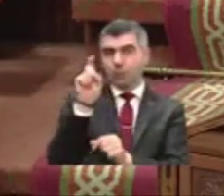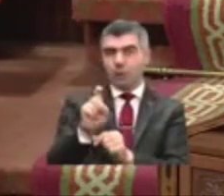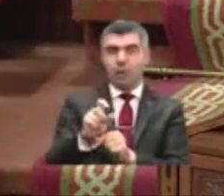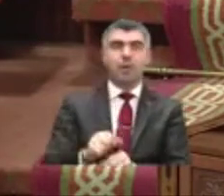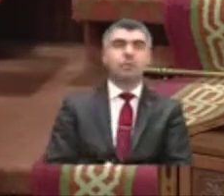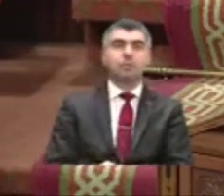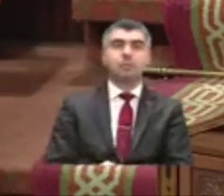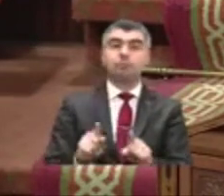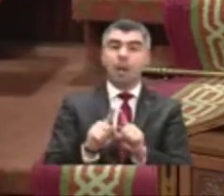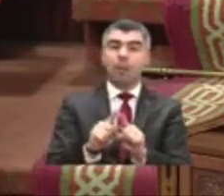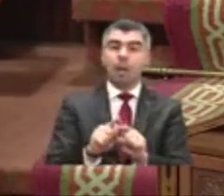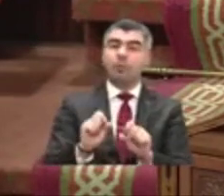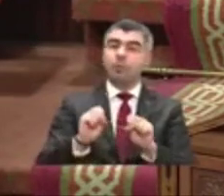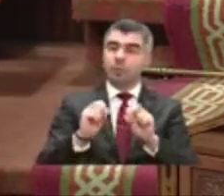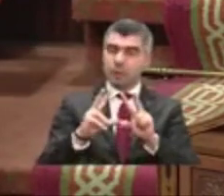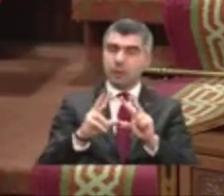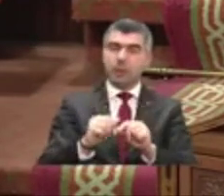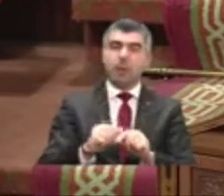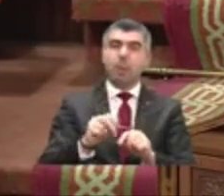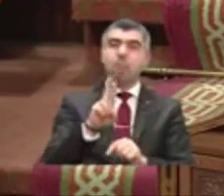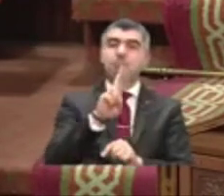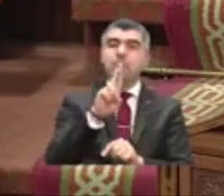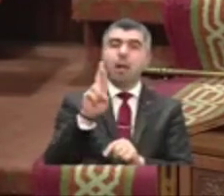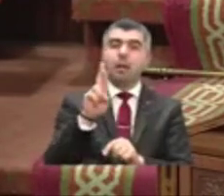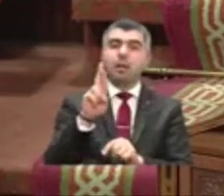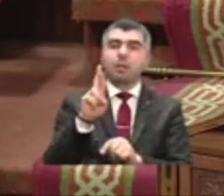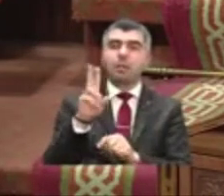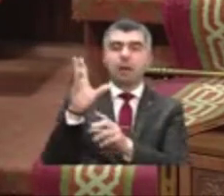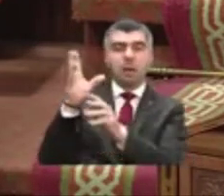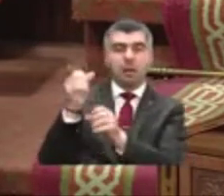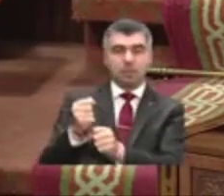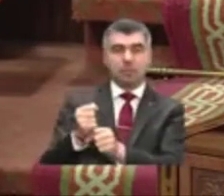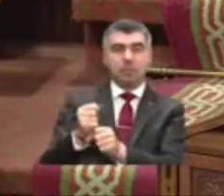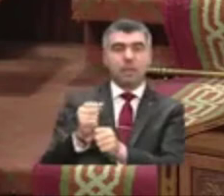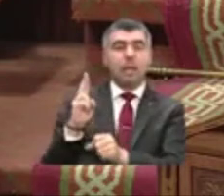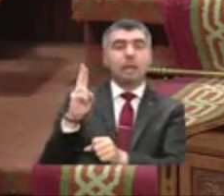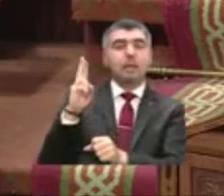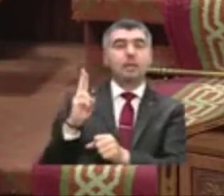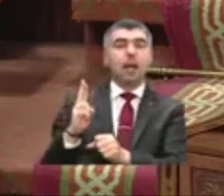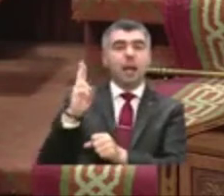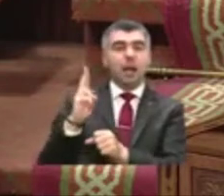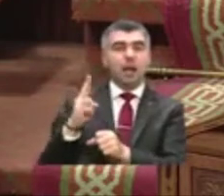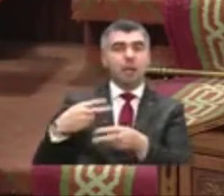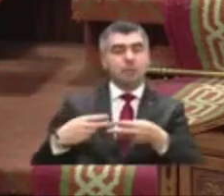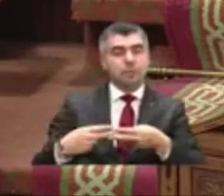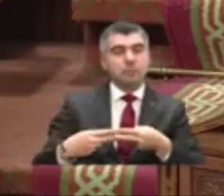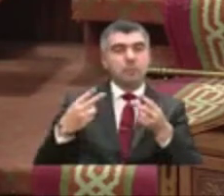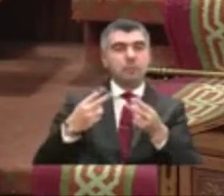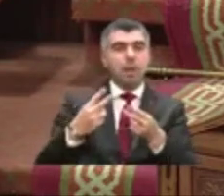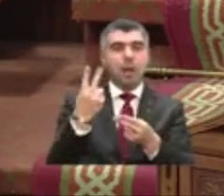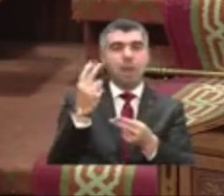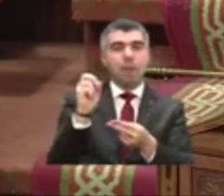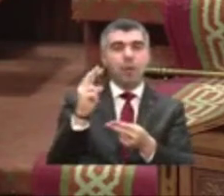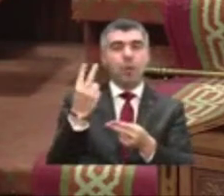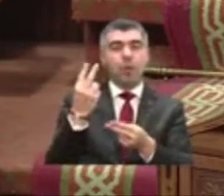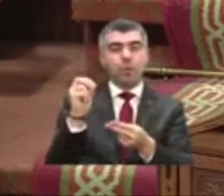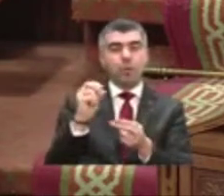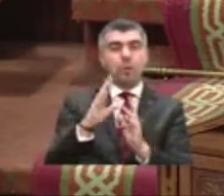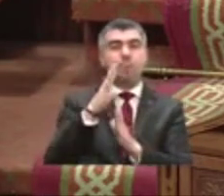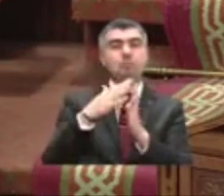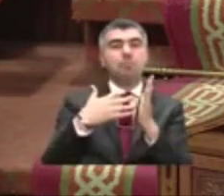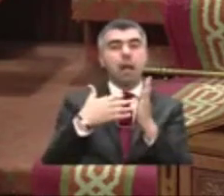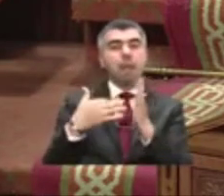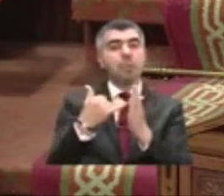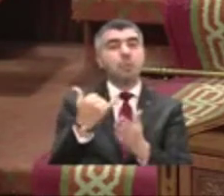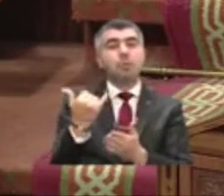كما تعلمون فجلالة الملك أعطى انطلاقة في يناير 2020 على واحد البرنامج مهم